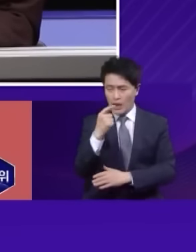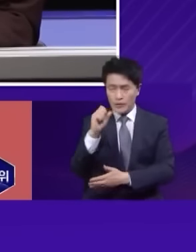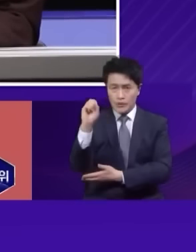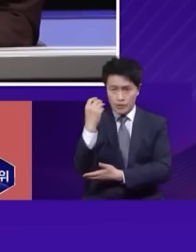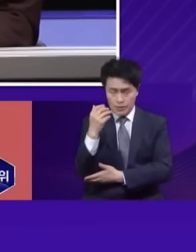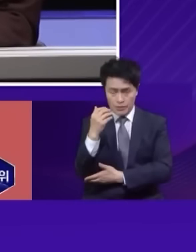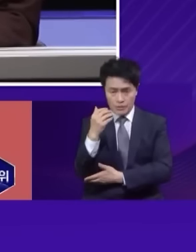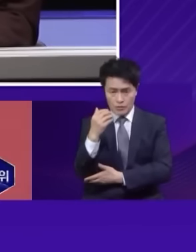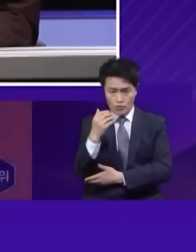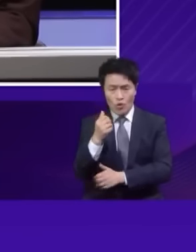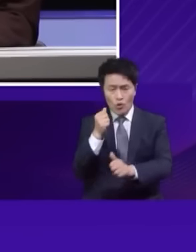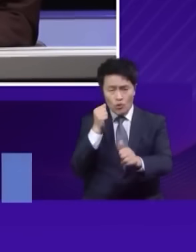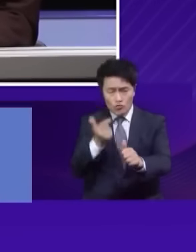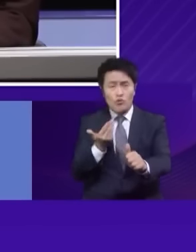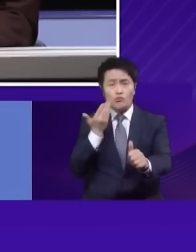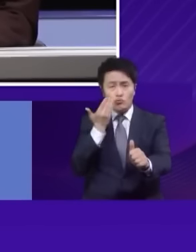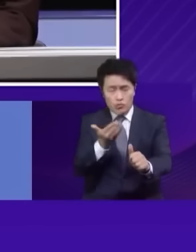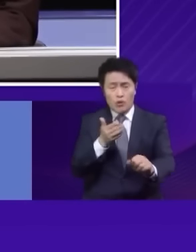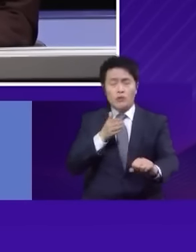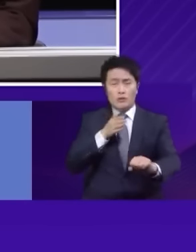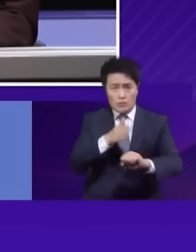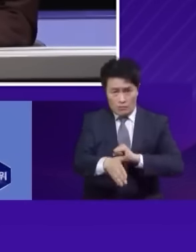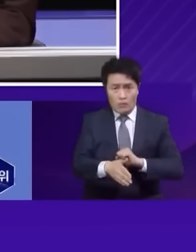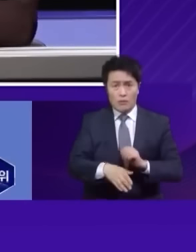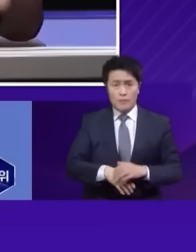한겨레신문한테 첫 번째 기회를 주고 말이죠. 이래서